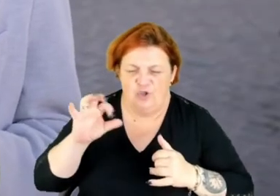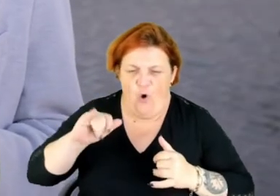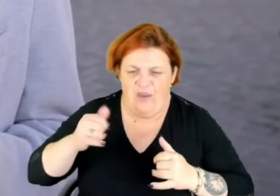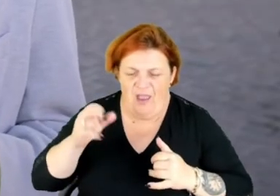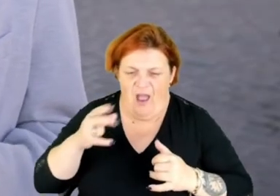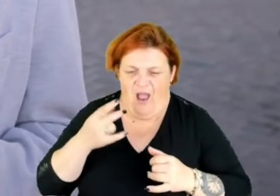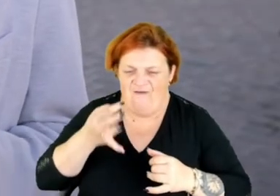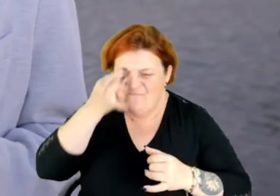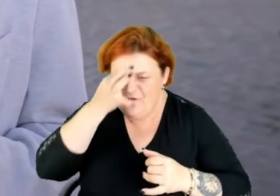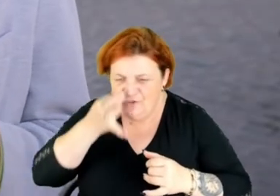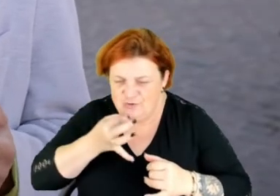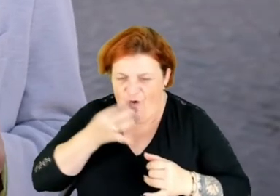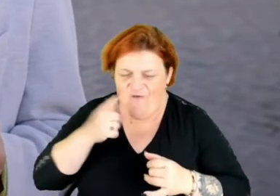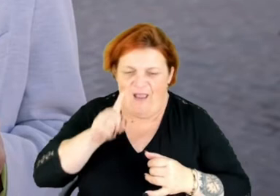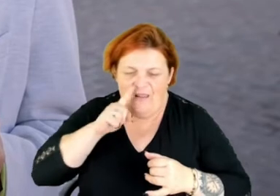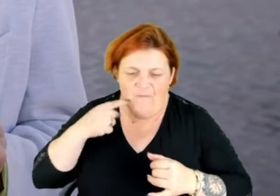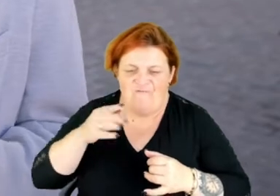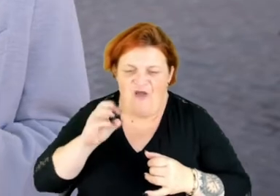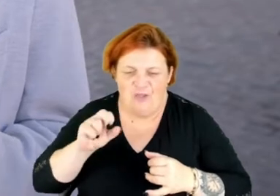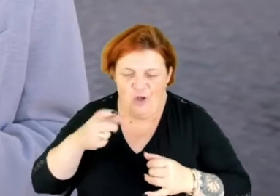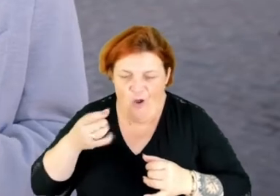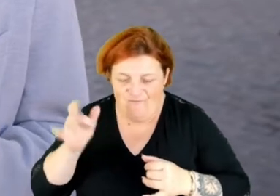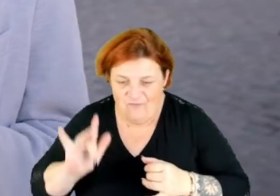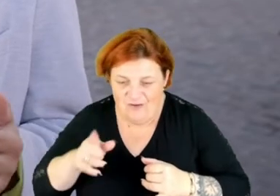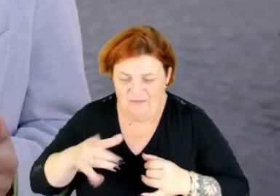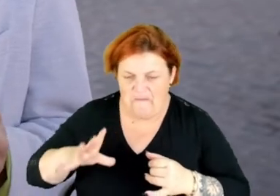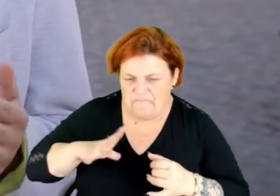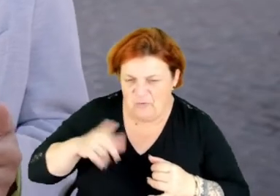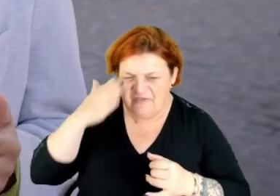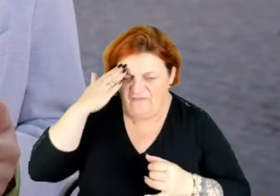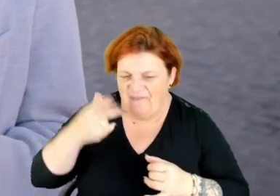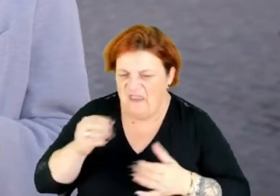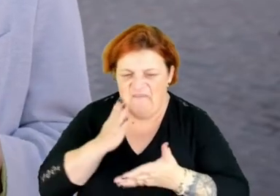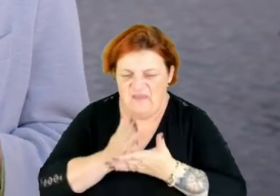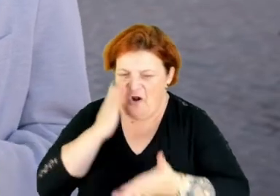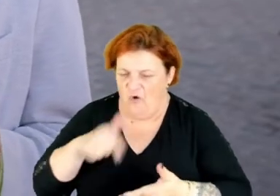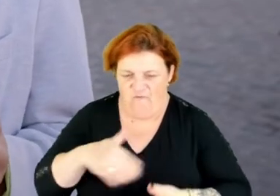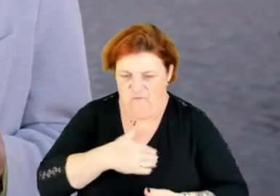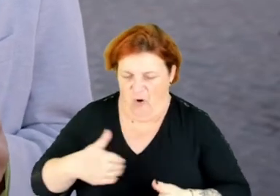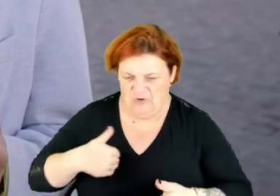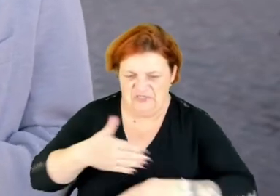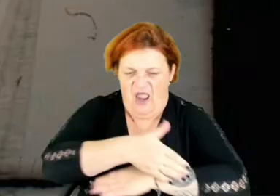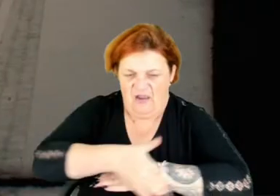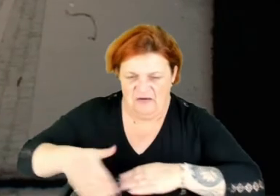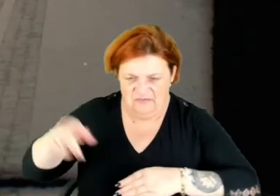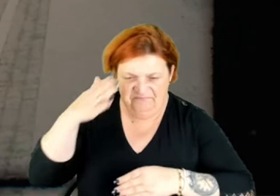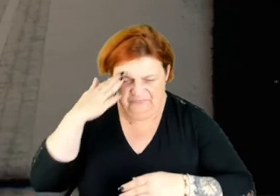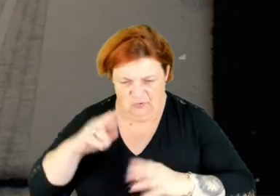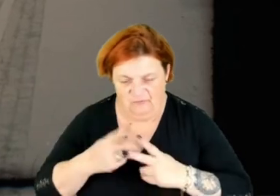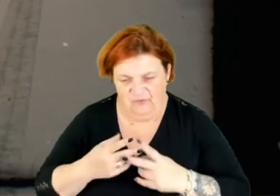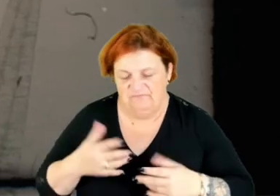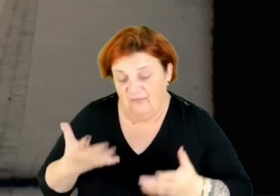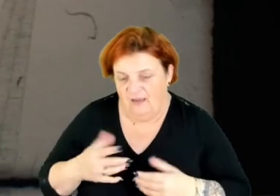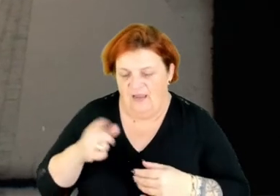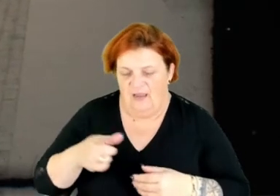Nalewka Wiśniowa, Krem Waniliowy były znane nie tylko w Polsce, ale również za granicą.